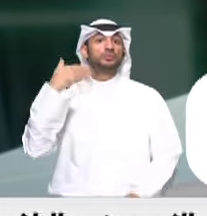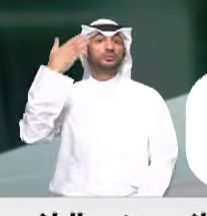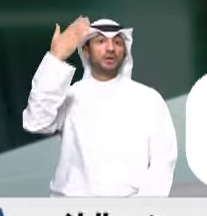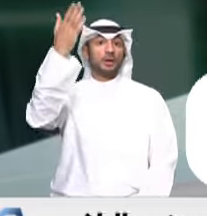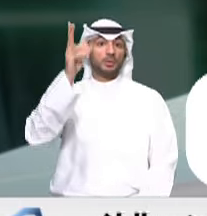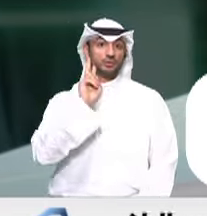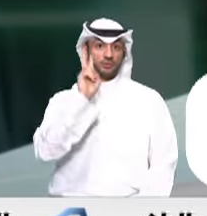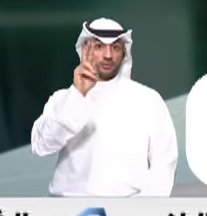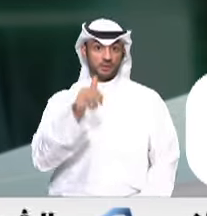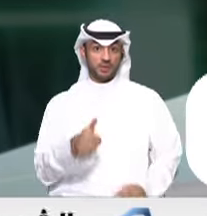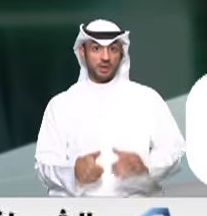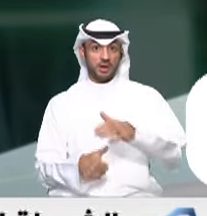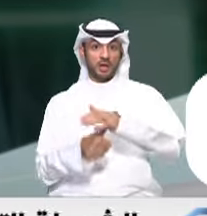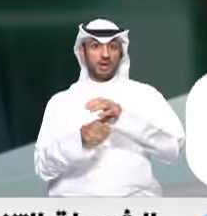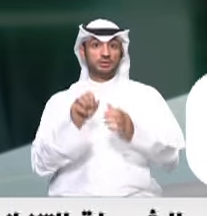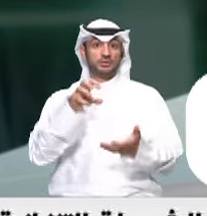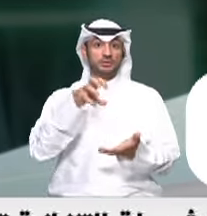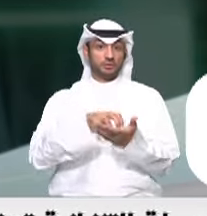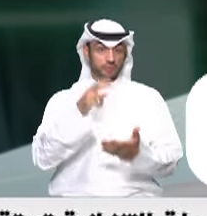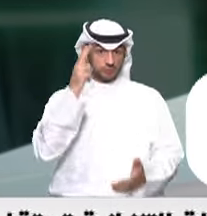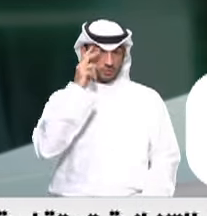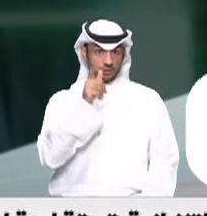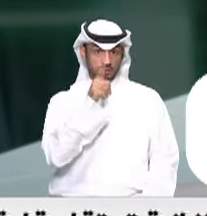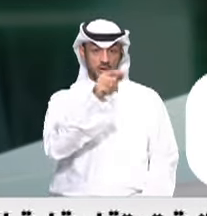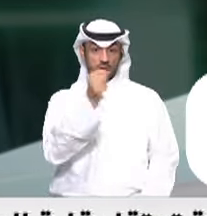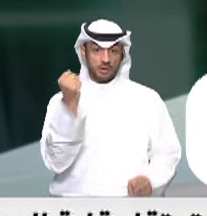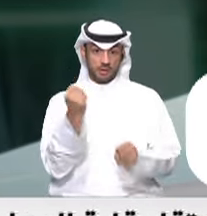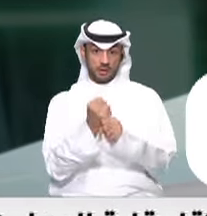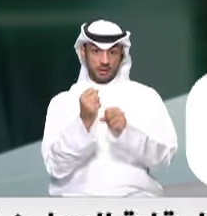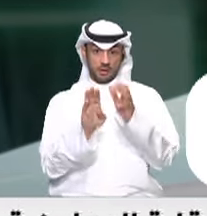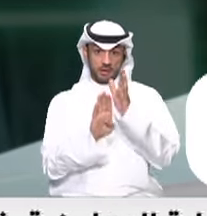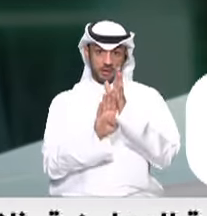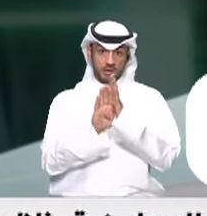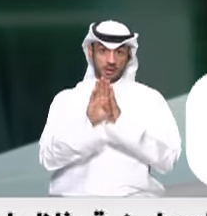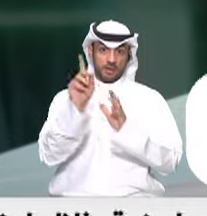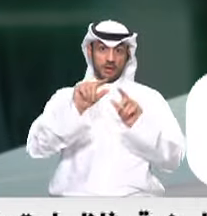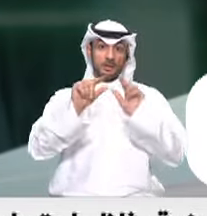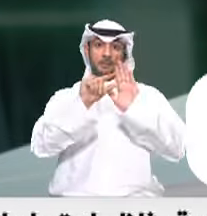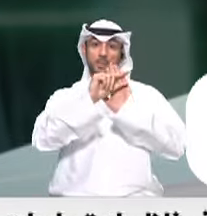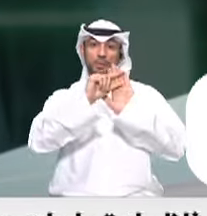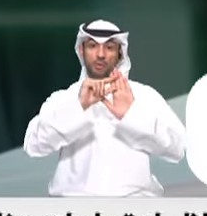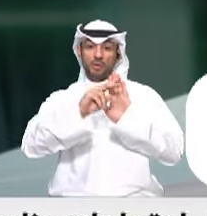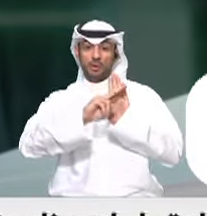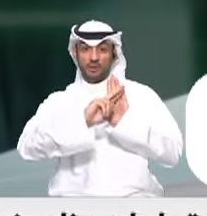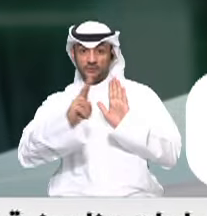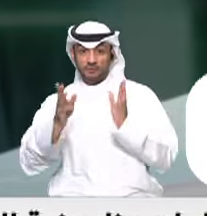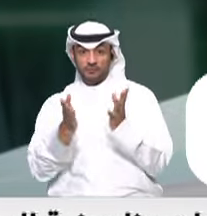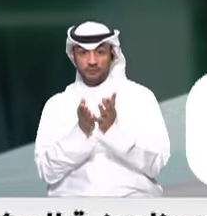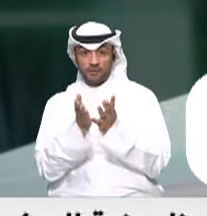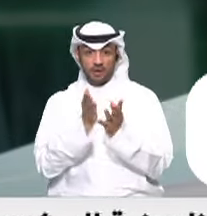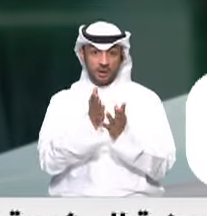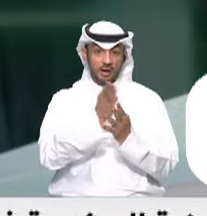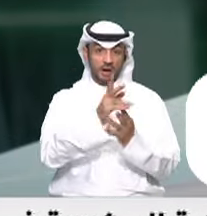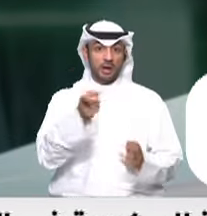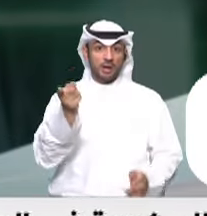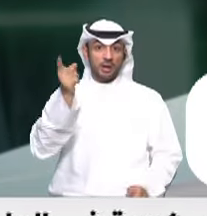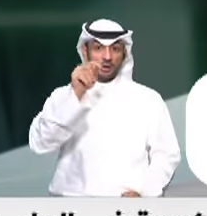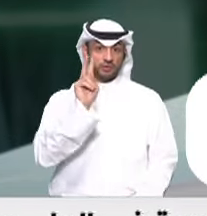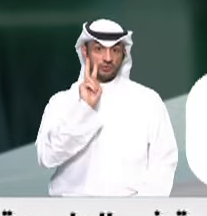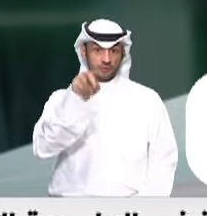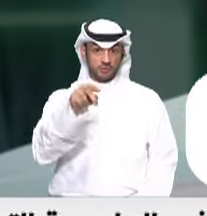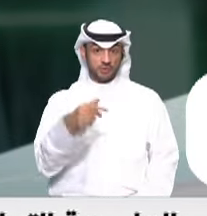رئيس وطموح يحاكي ما اعتادت المملكة على تحقيقه وموضوعات فرعية تستثمر في الغد، فازت